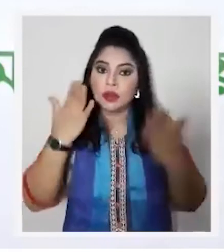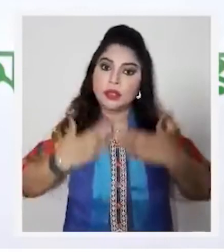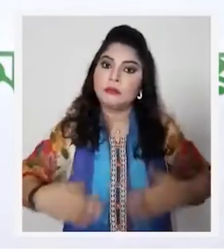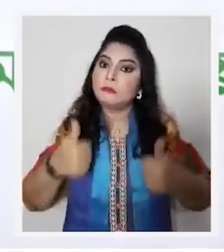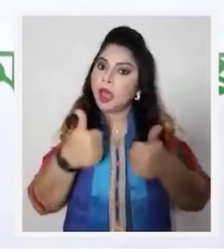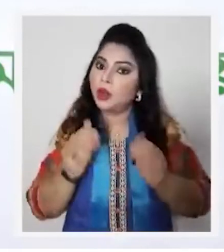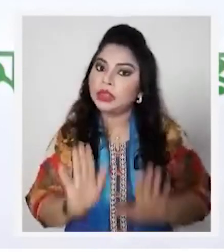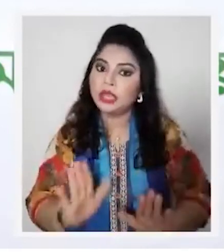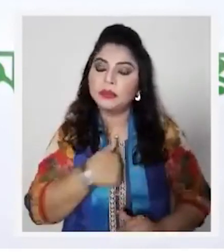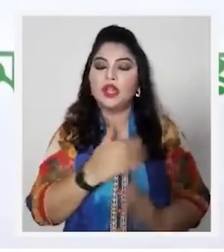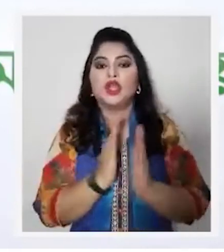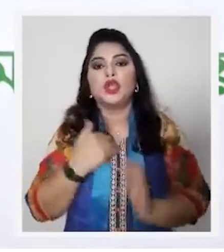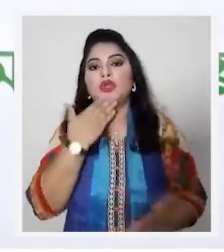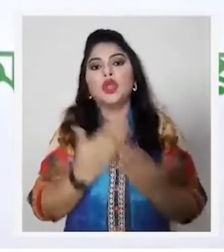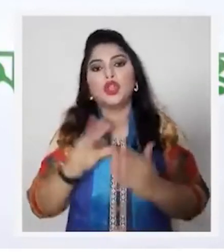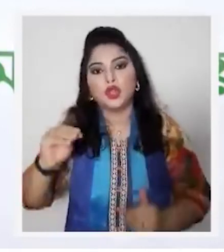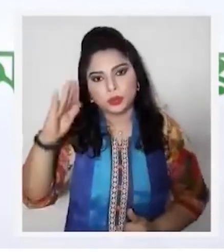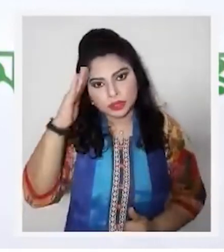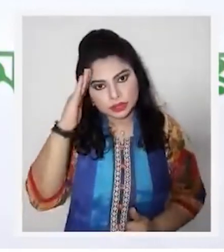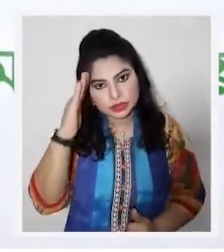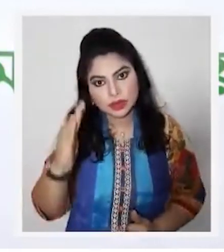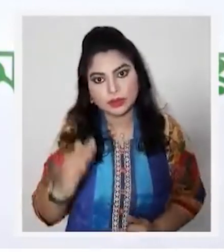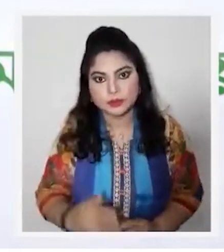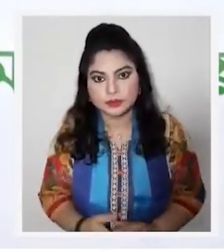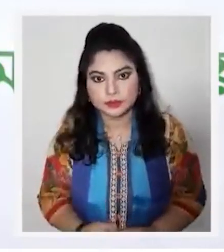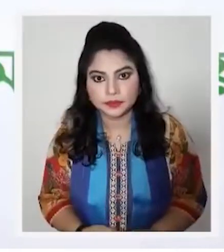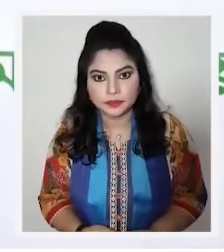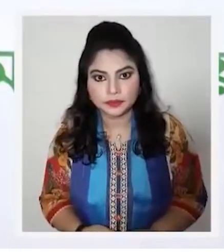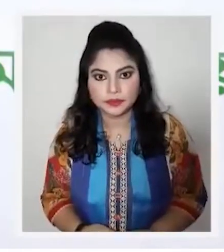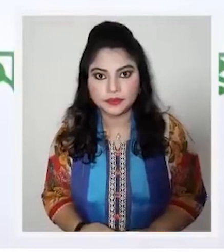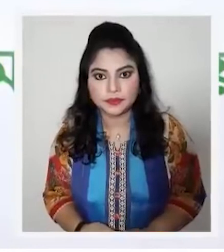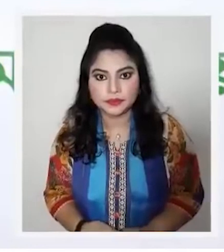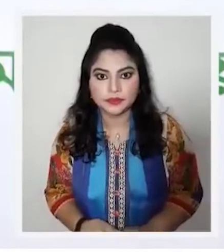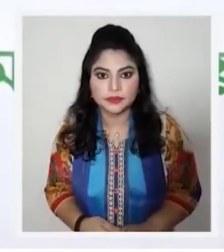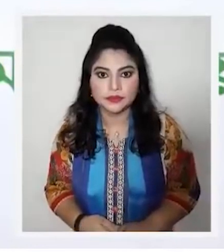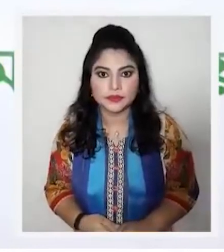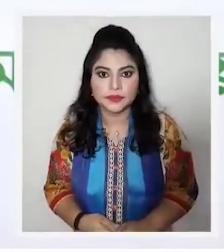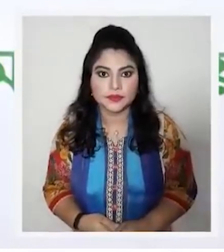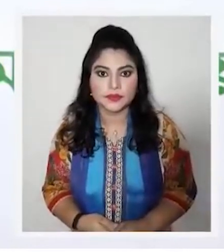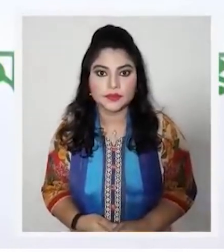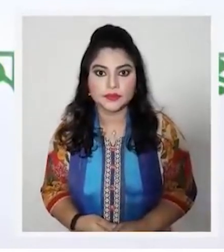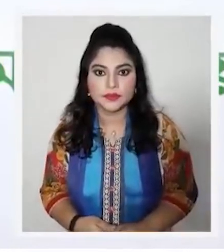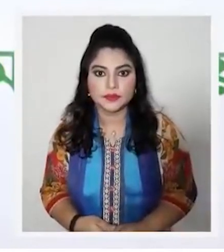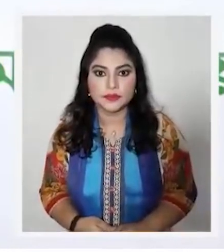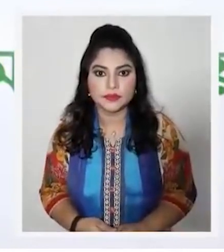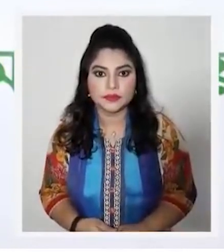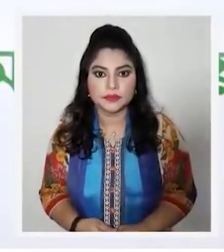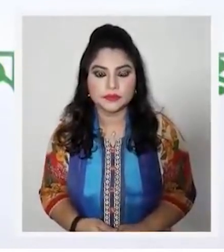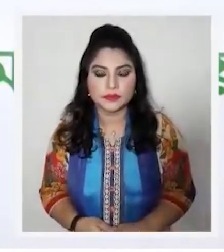হই, পরিবারের সকল সদস্যকে সচেতন করি। সবাই ভালো থাকবেন, সুস্থ থাকবেন। অনেক অনেক ধন্যবাদ। আসসালামু আলাইকুম।